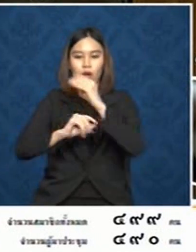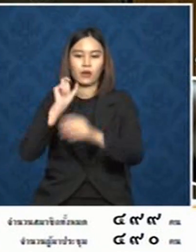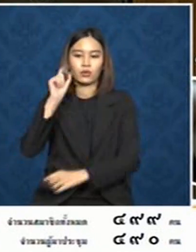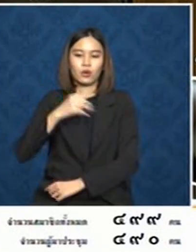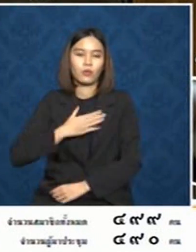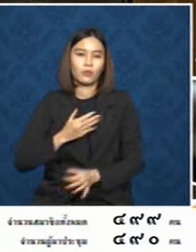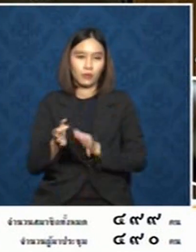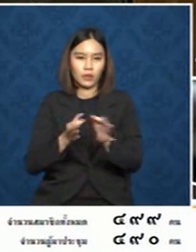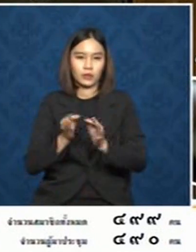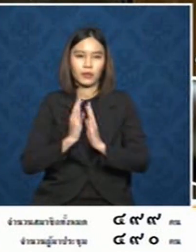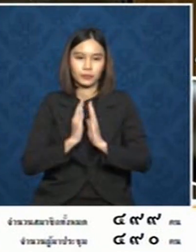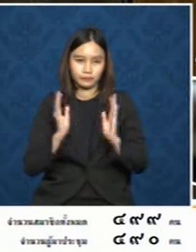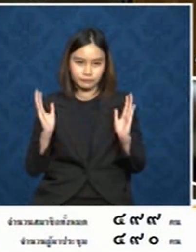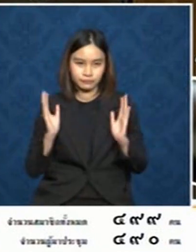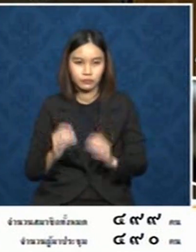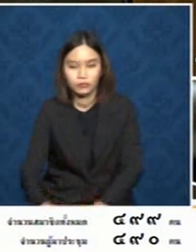ผมกราบเรียนมา